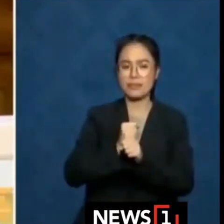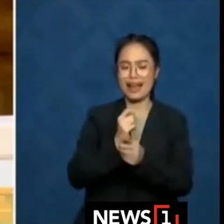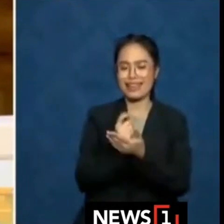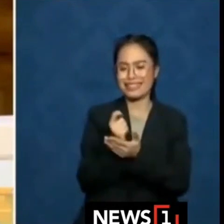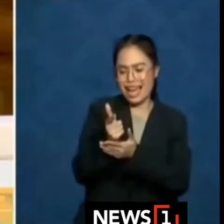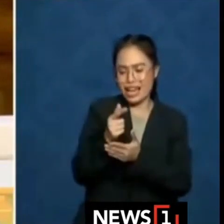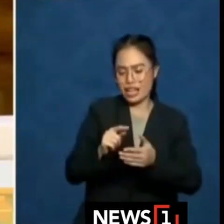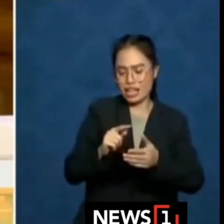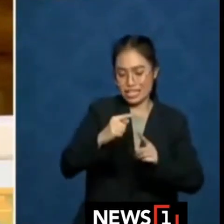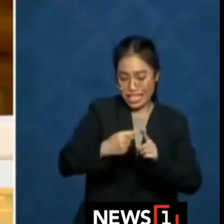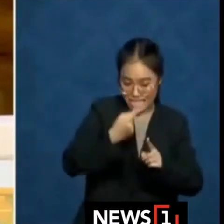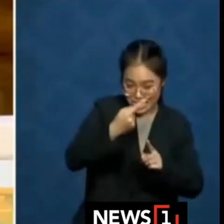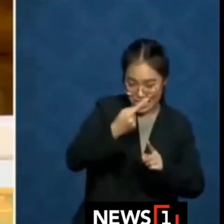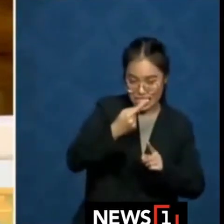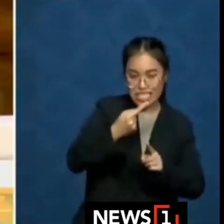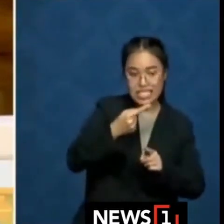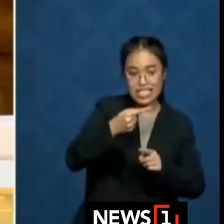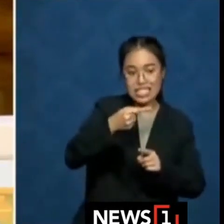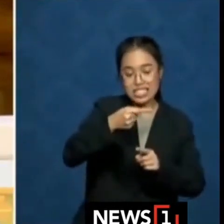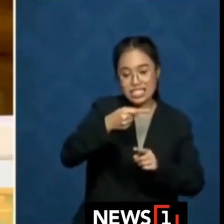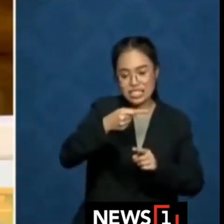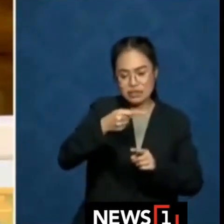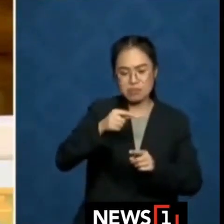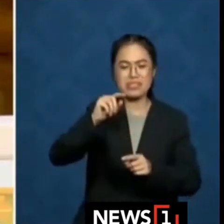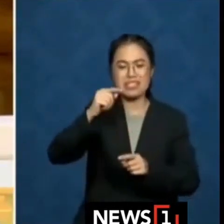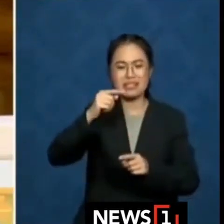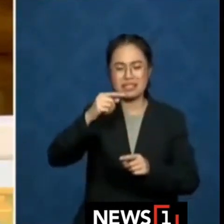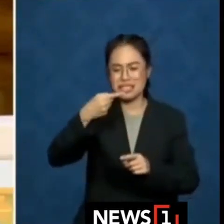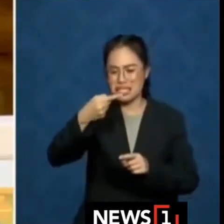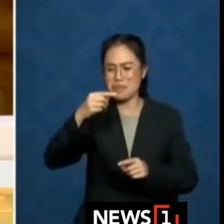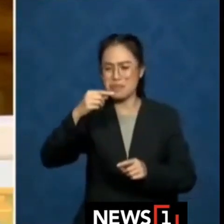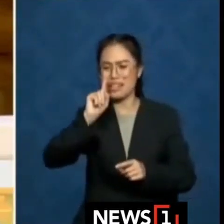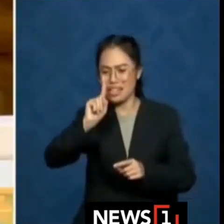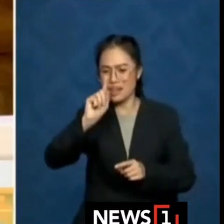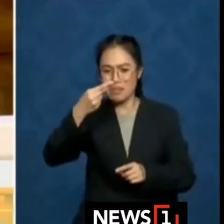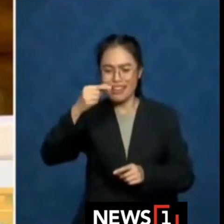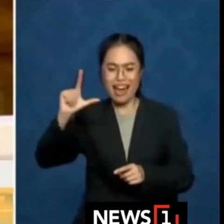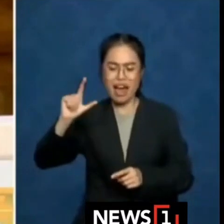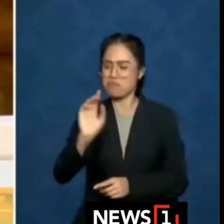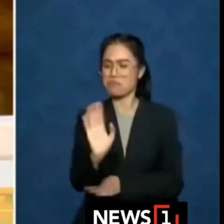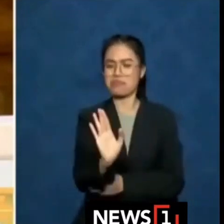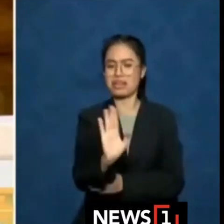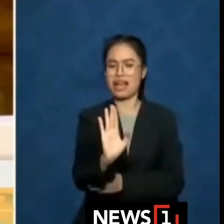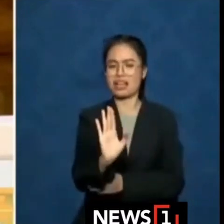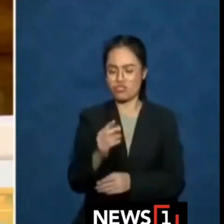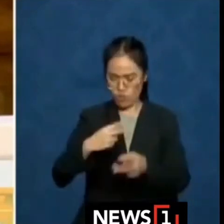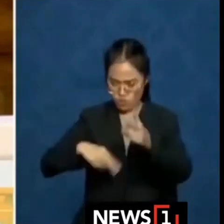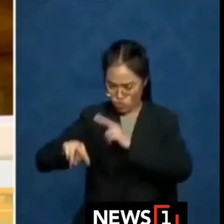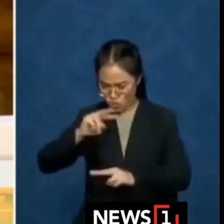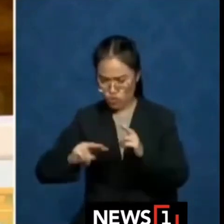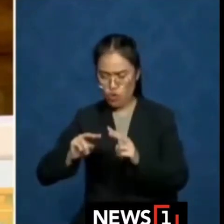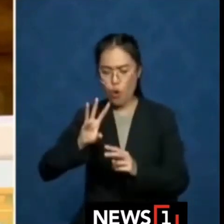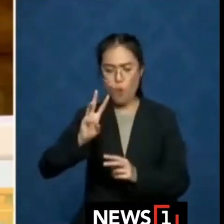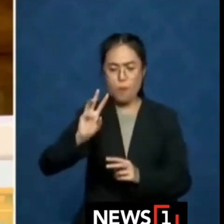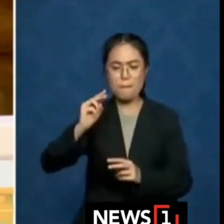แต่ต้นดีคือมกราคมไล่ไปจเนี่ยจะล่งไปถึง10หมื่นกว่าล้านมันไม่จริงครับเพราะว่าต้องรักษาระดับเงินสดไว้ที่ไม่ต่ำกว่า